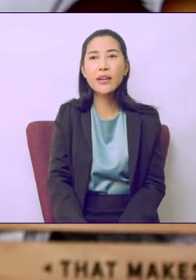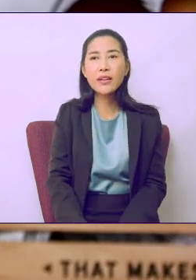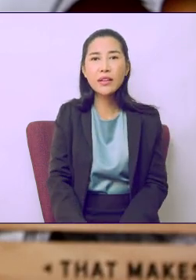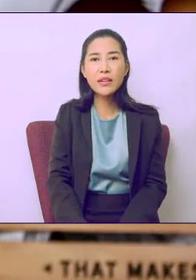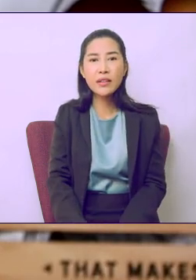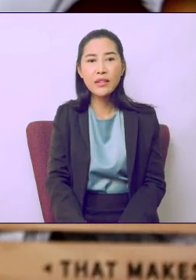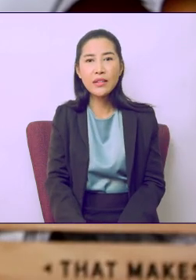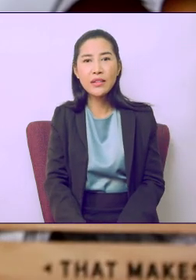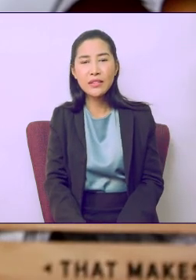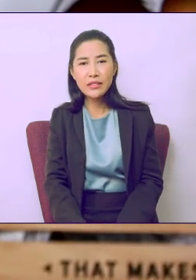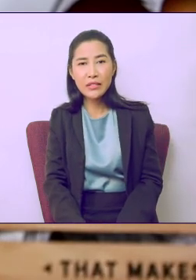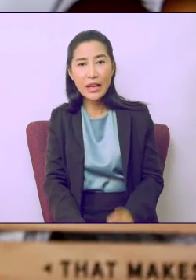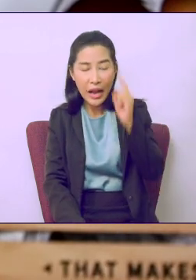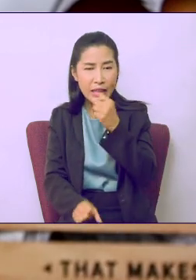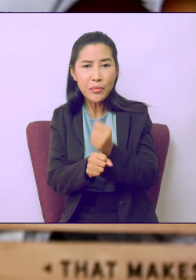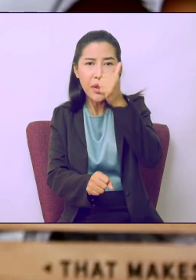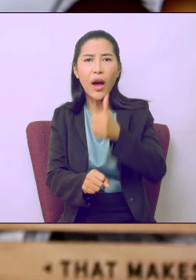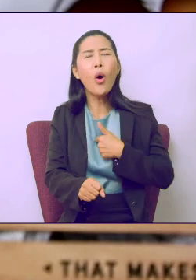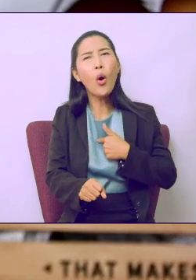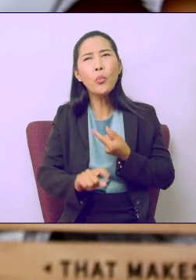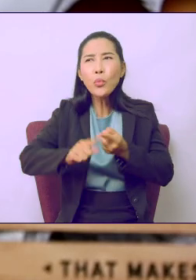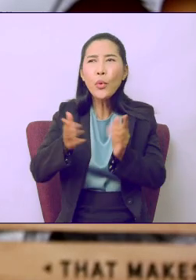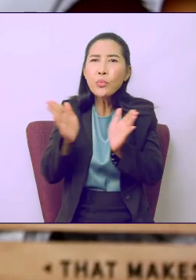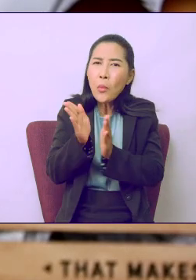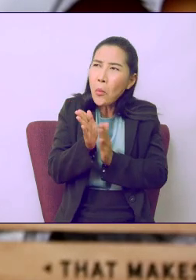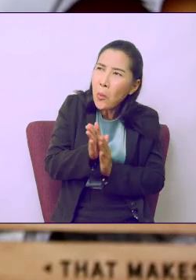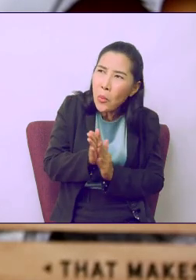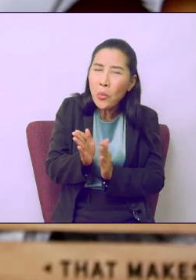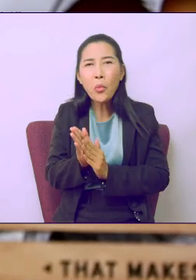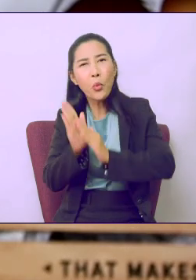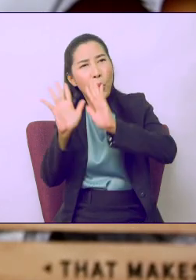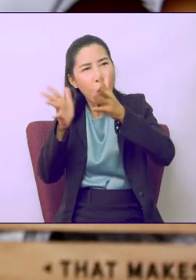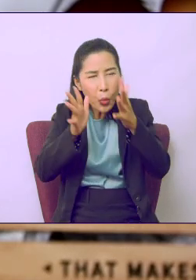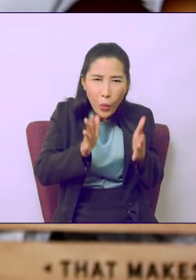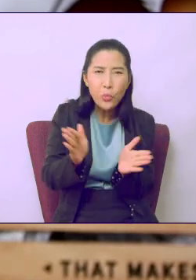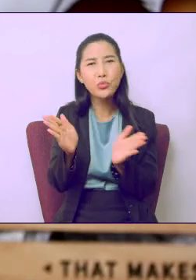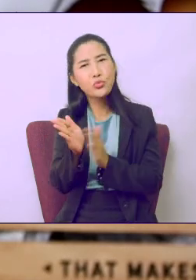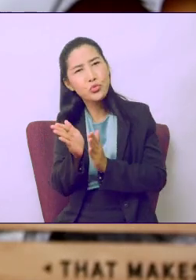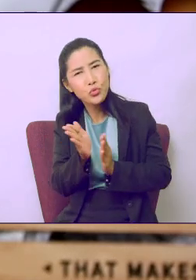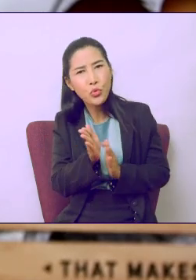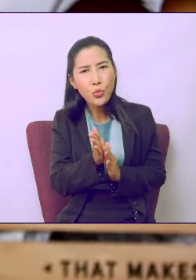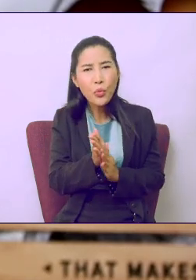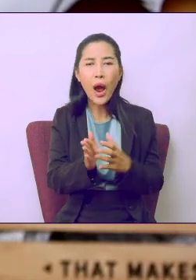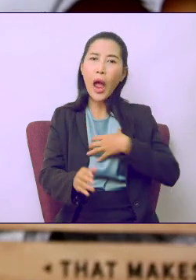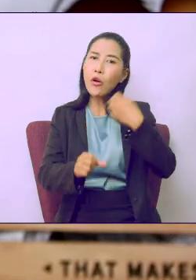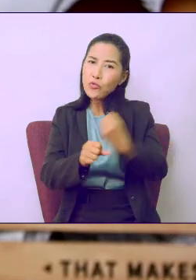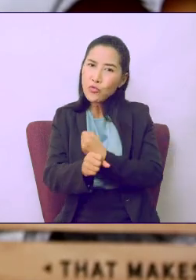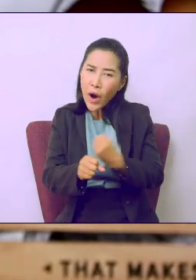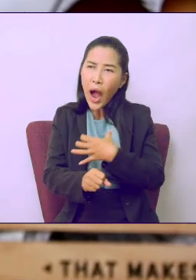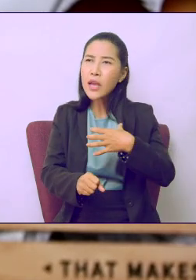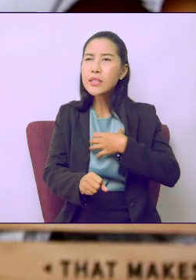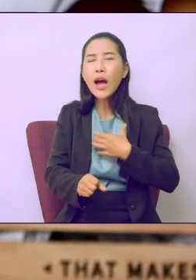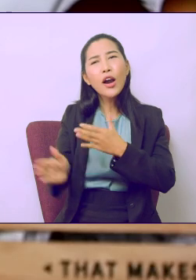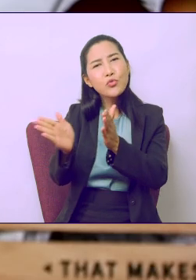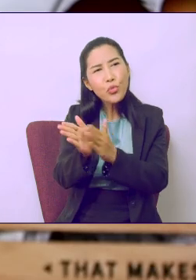ได้เราจะให้เพื่อนๆตบมือในห้องอย่างเงี้ยครับเออเขาคก็จะรู้สึกว่าเขาอยากมีส่วนร่วมนะครับอยากอยากจะฝึกอยากจะได้รับคำ